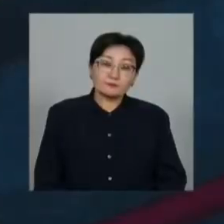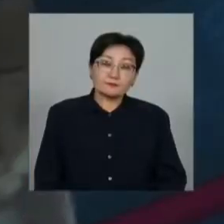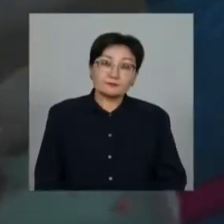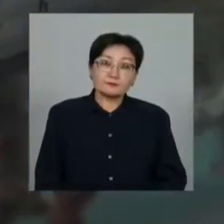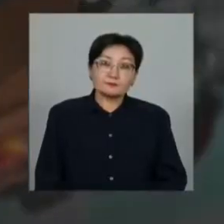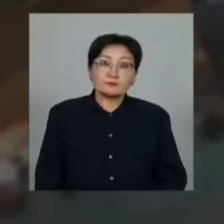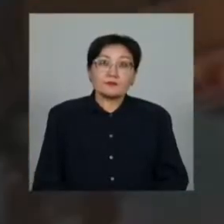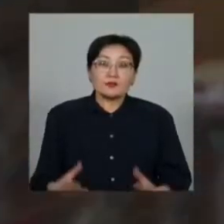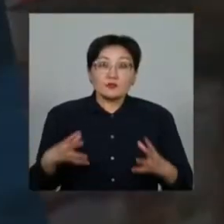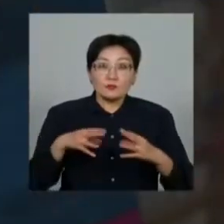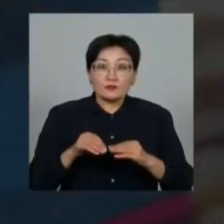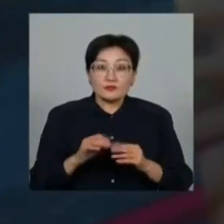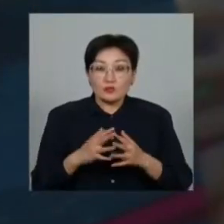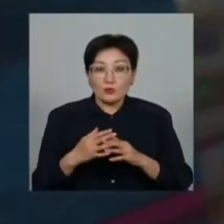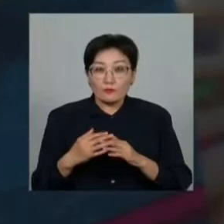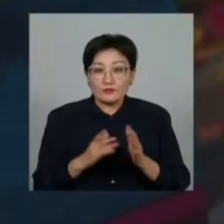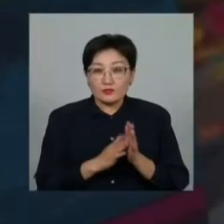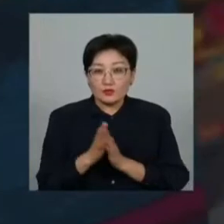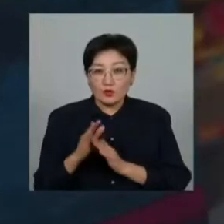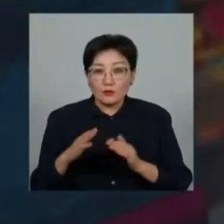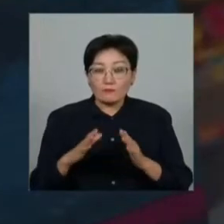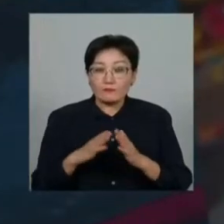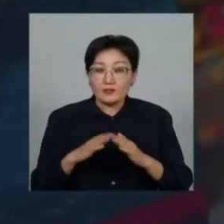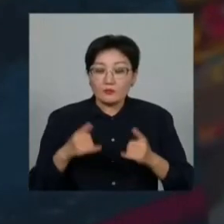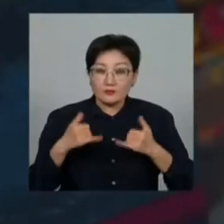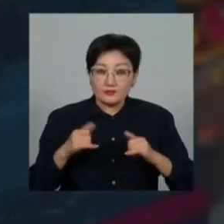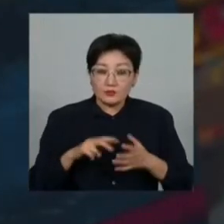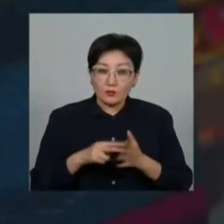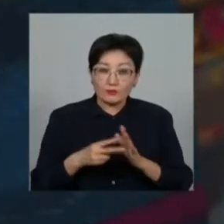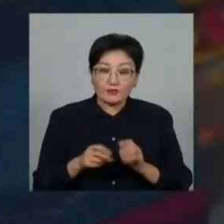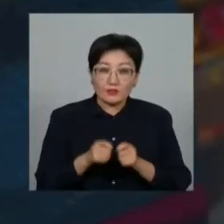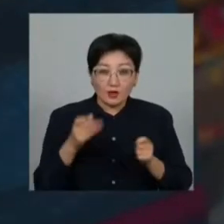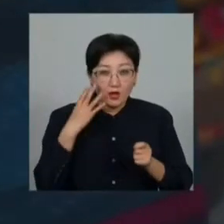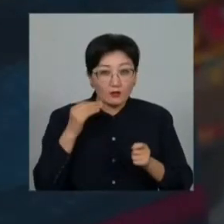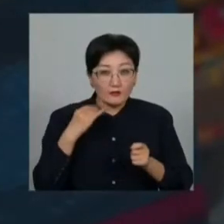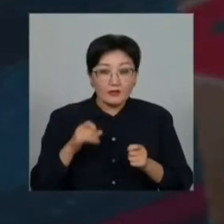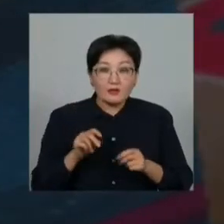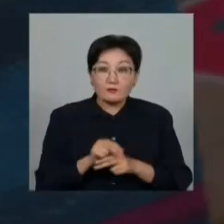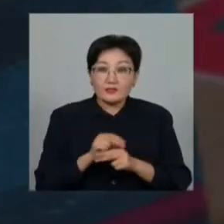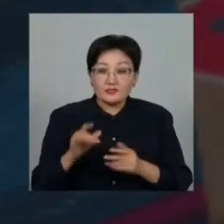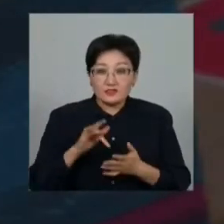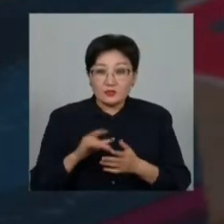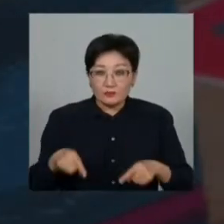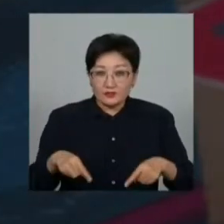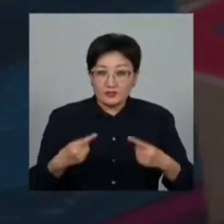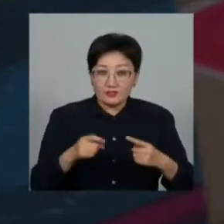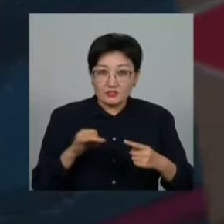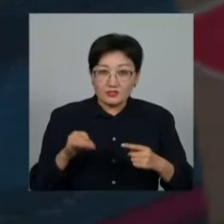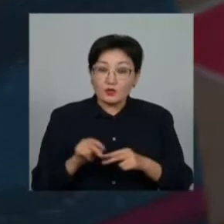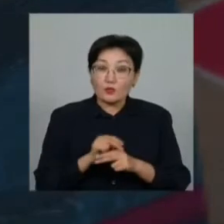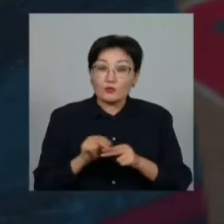инклюзивную ферму по выращиванию домашнего скота планирует открыть в алматы воспитанники одного из центров адаптации и реабилитации